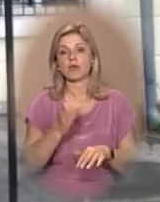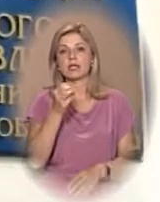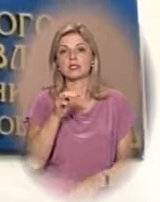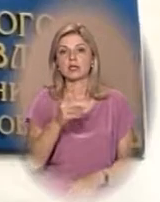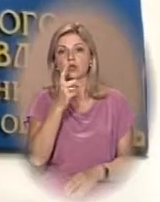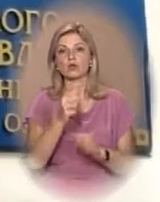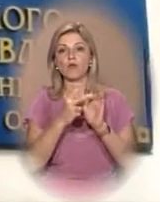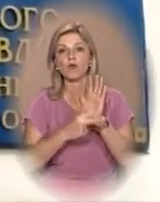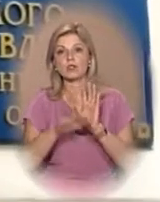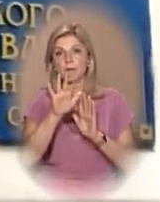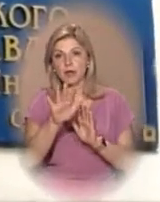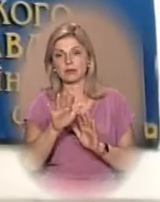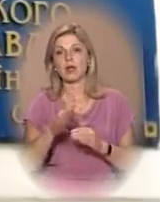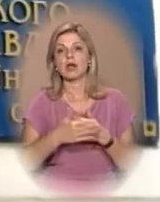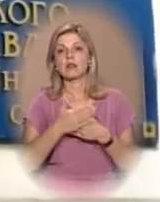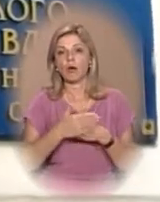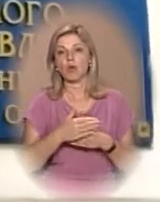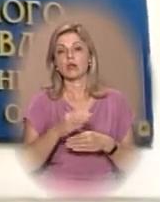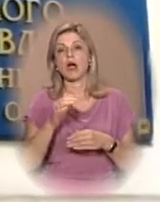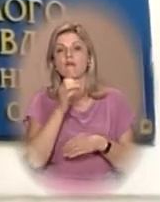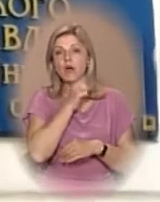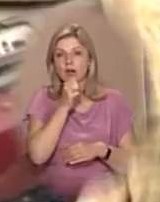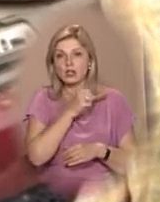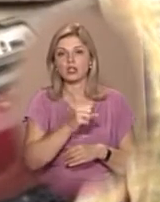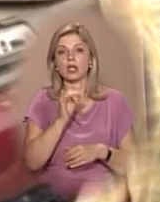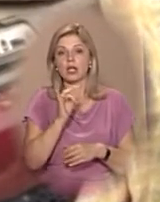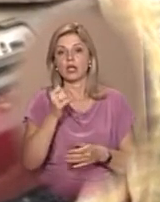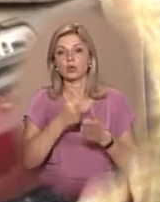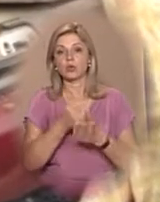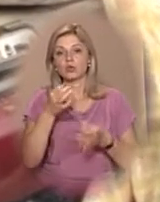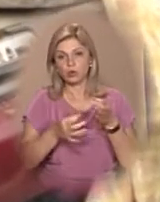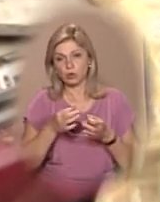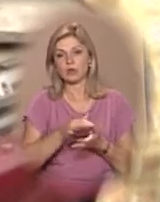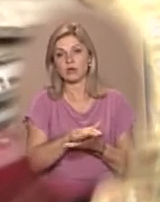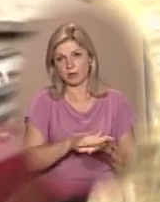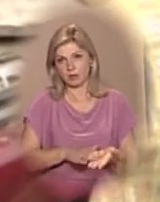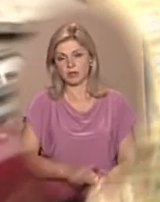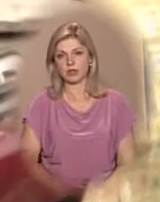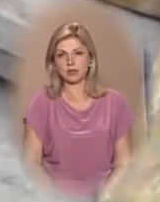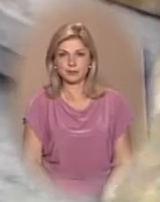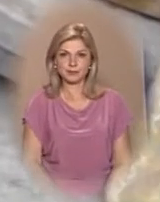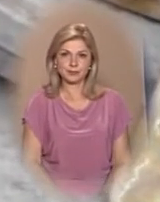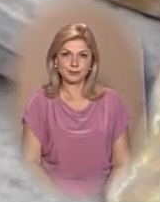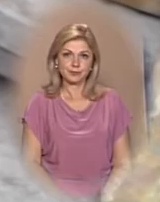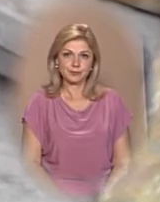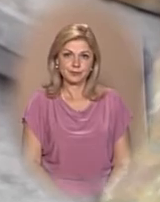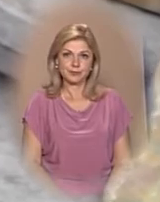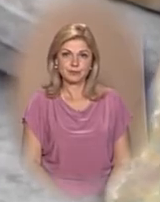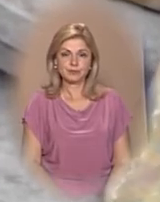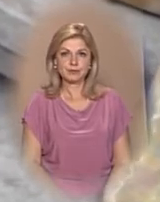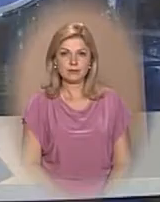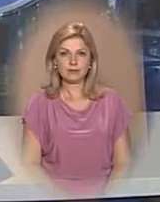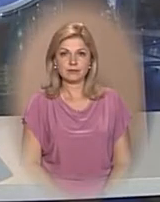статтею 185 Карного кодексу України «Крадіжка». Досудове слідство триває. Наталія Якобсон, телевізійні новини